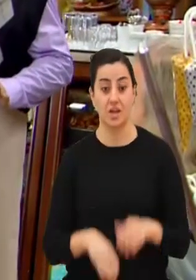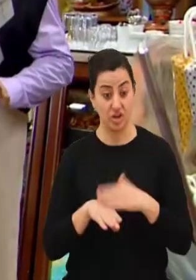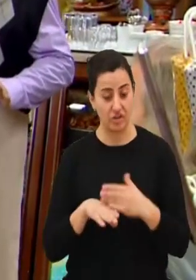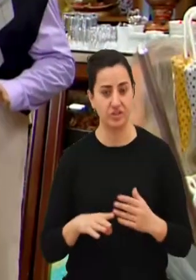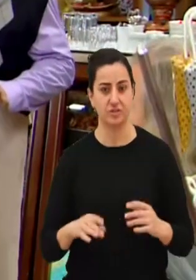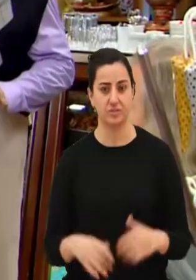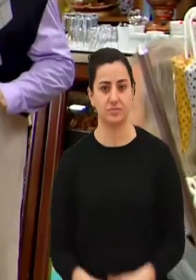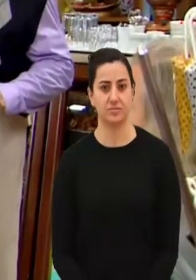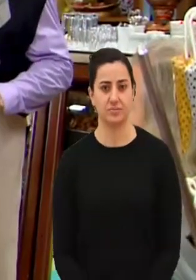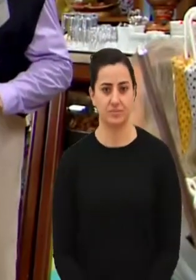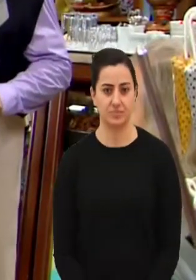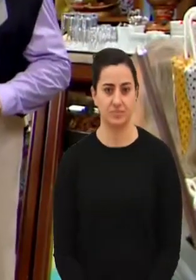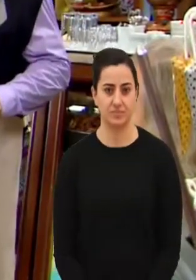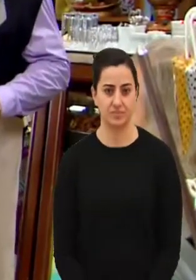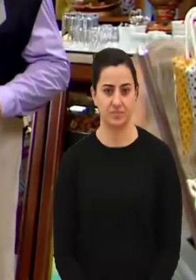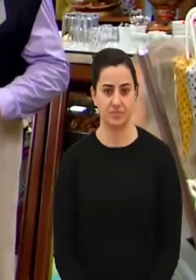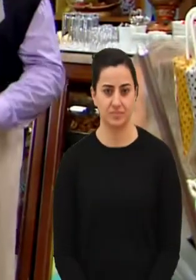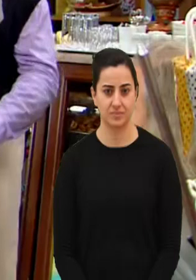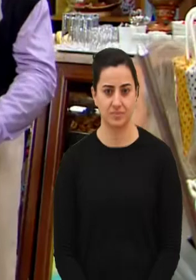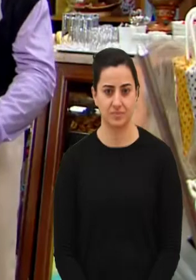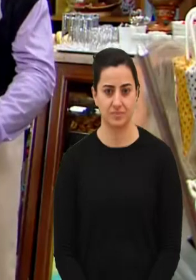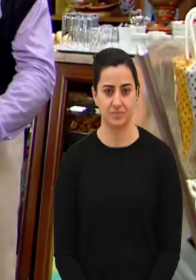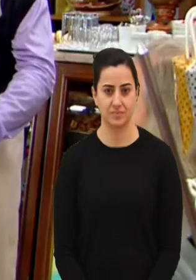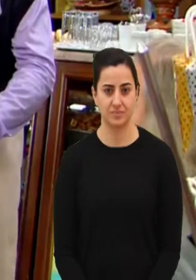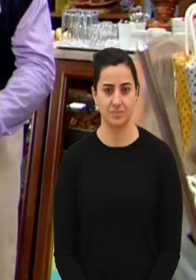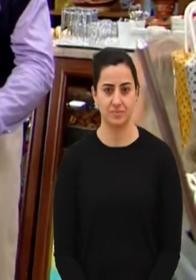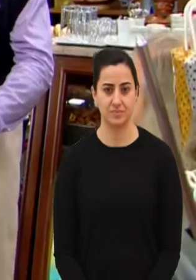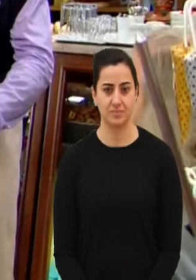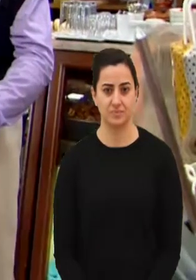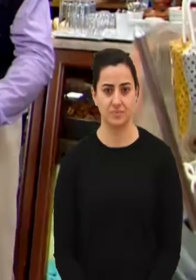yavaş yavaş. Yavaş yavaş açıyorum onu. Yavaş yavaş. Evet.